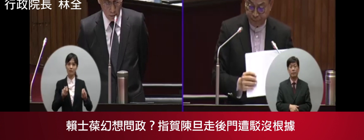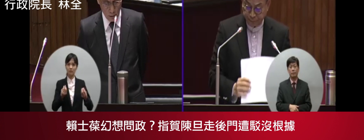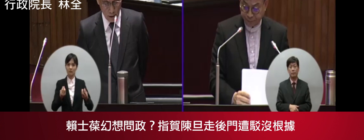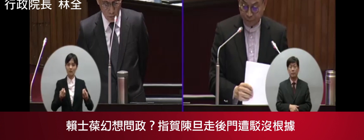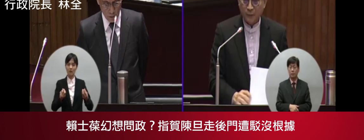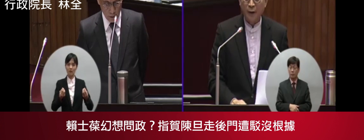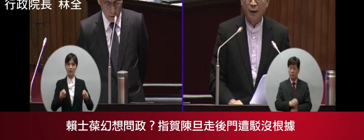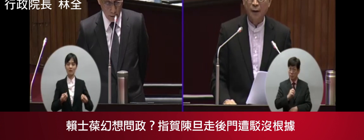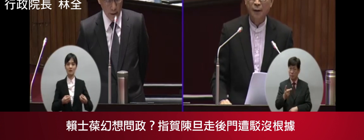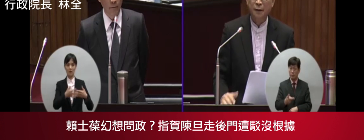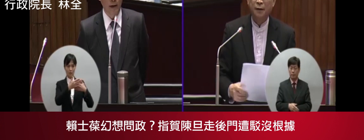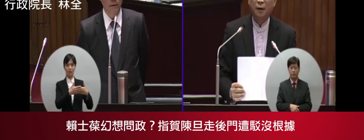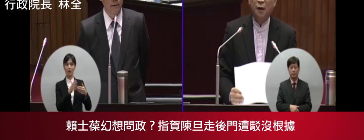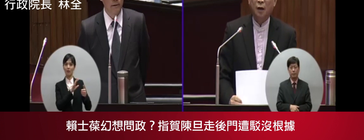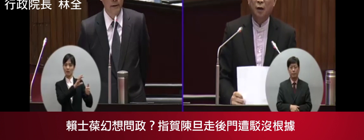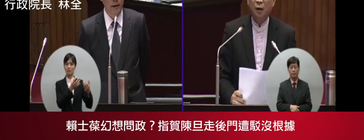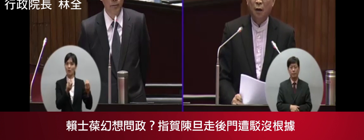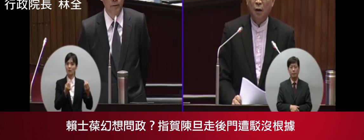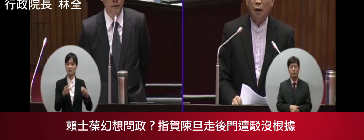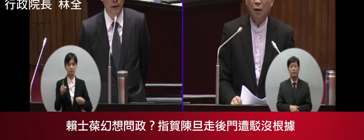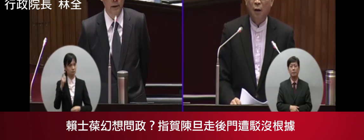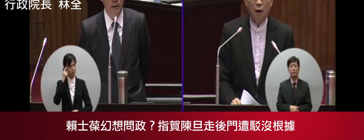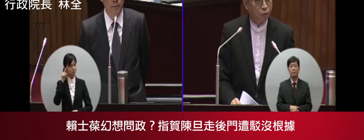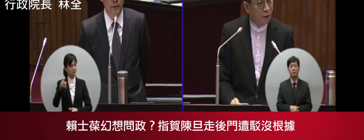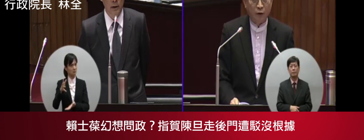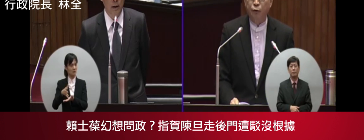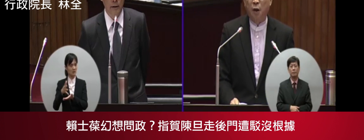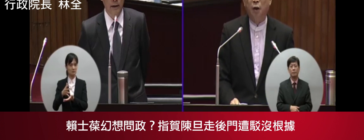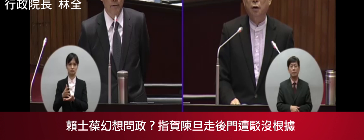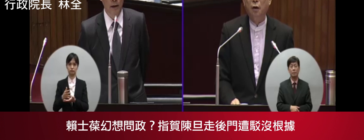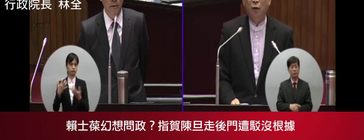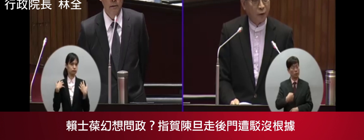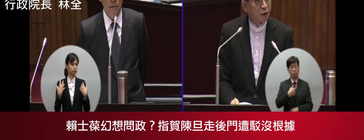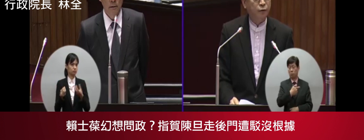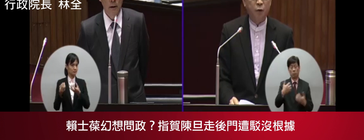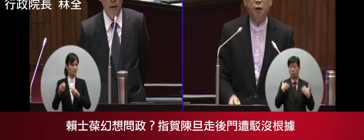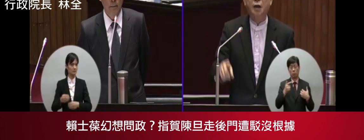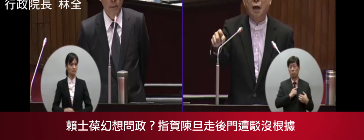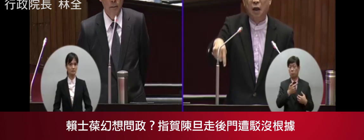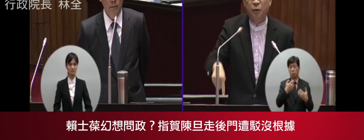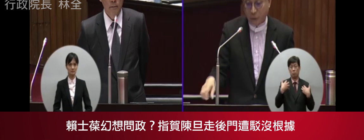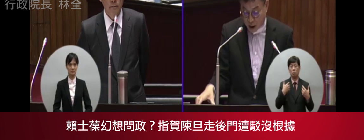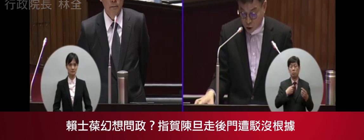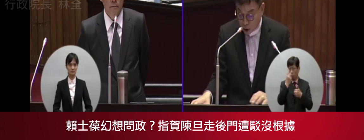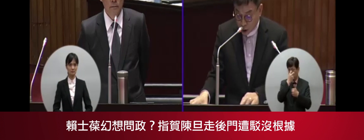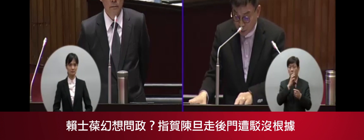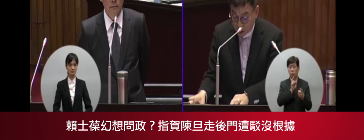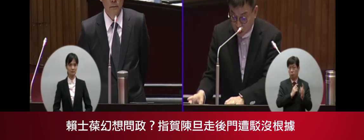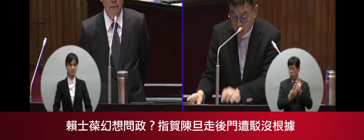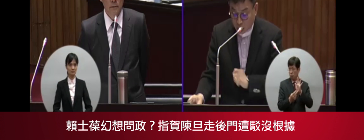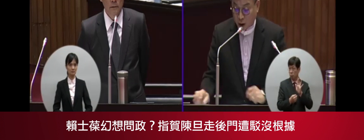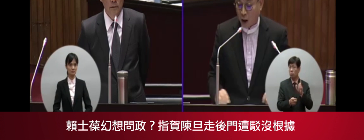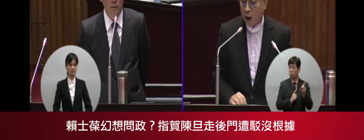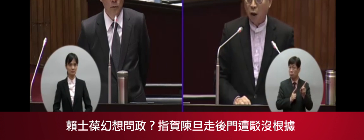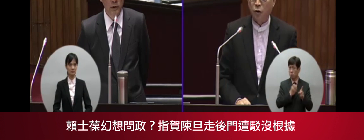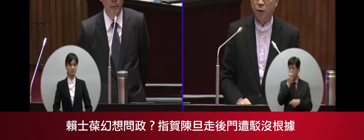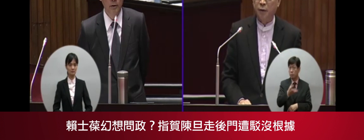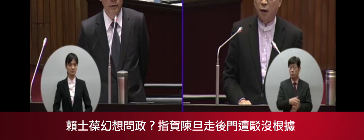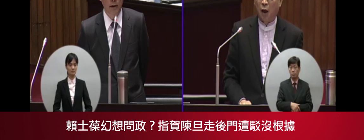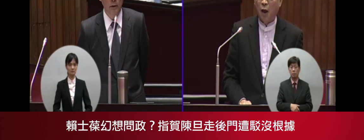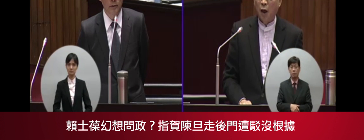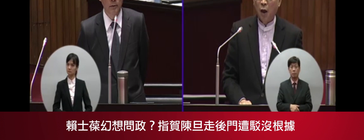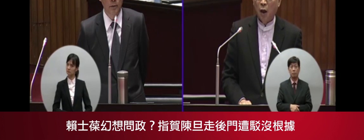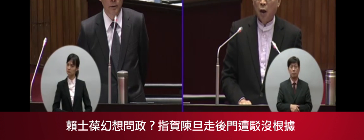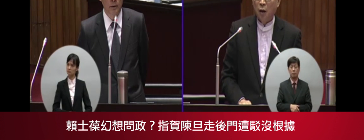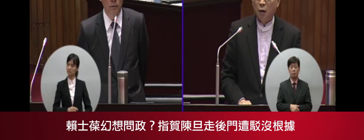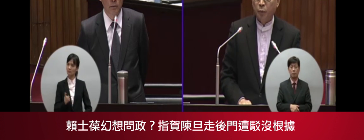过陆客。我觉得你这种讲法其实是非常不负责任，而且是 非常不 好的讲法， 非常不负责任。你查一查是不是这样子？你们自己讲的。 我什么